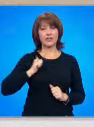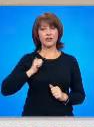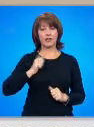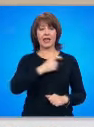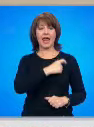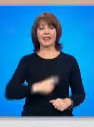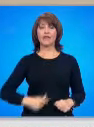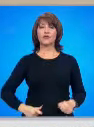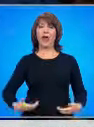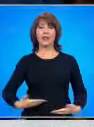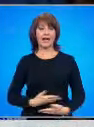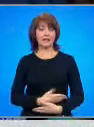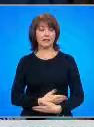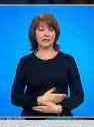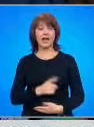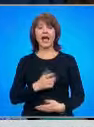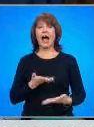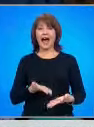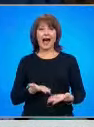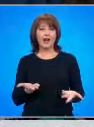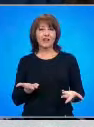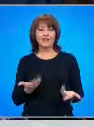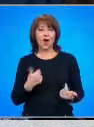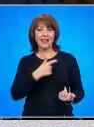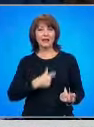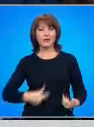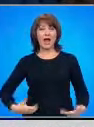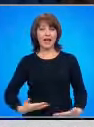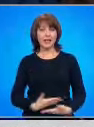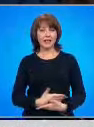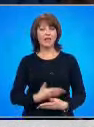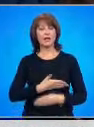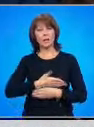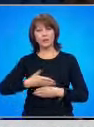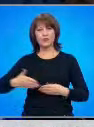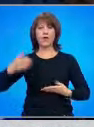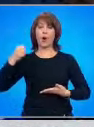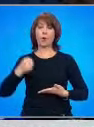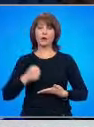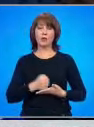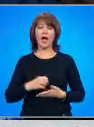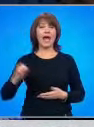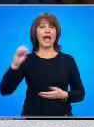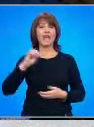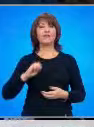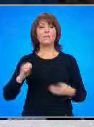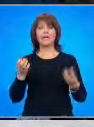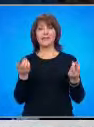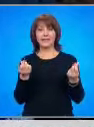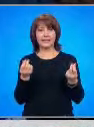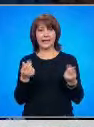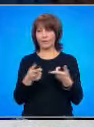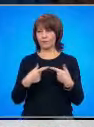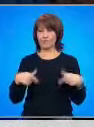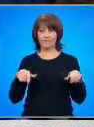националния си интерес, а нейния национален интерес е да продължи да отстоява европейските ценности.